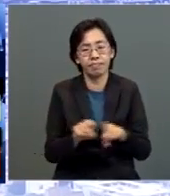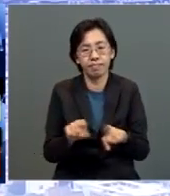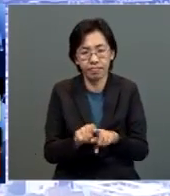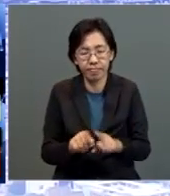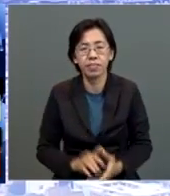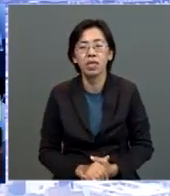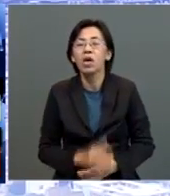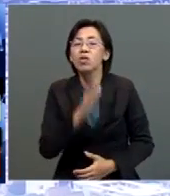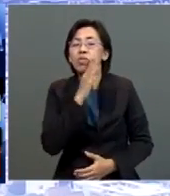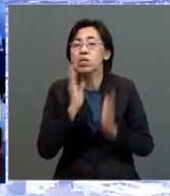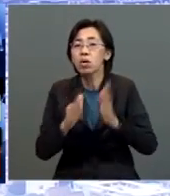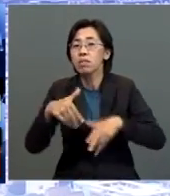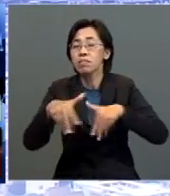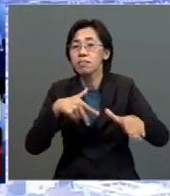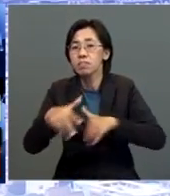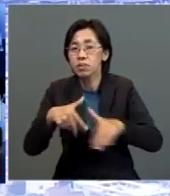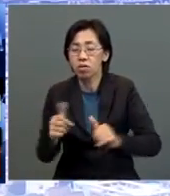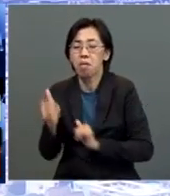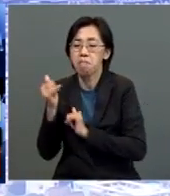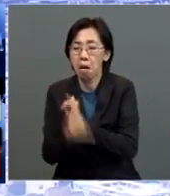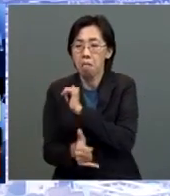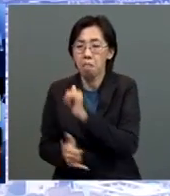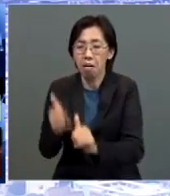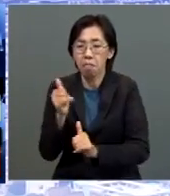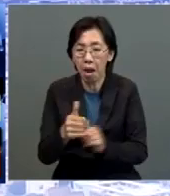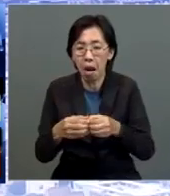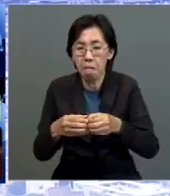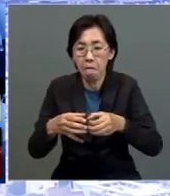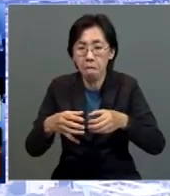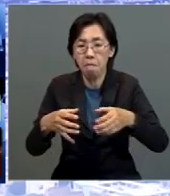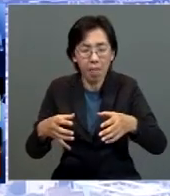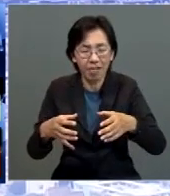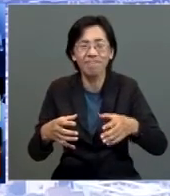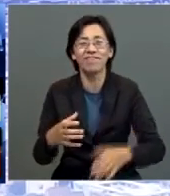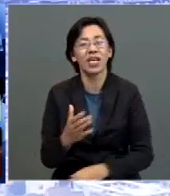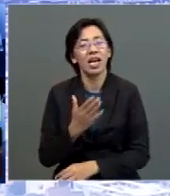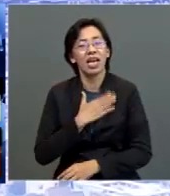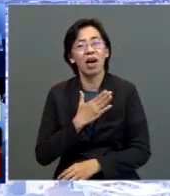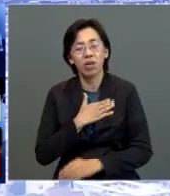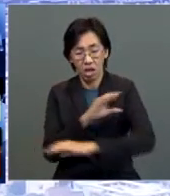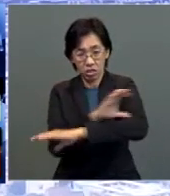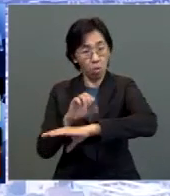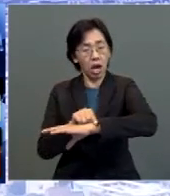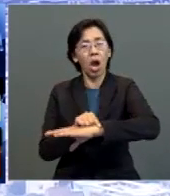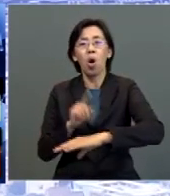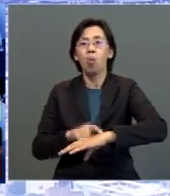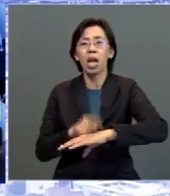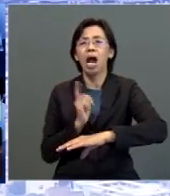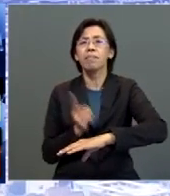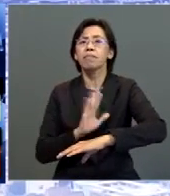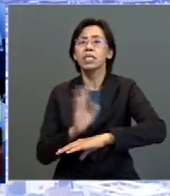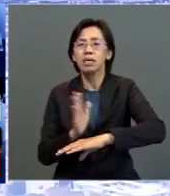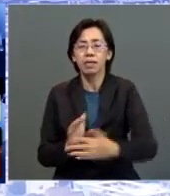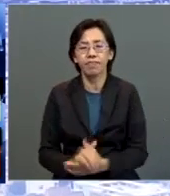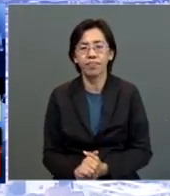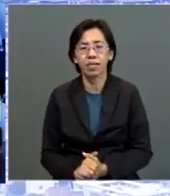อมีประชาชนหรือผู้ใช้บริการเพิ่มมากขึ้นจำเป็นครับที่จะต้องปรับขบวนนะฮะเพิ่มเขาเรียก